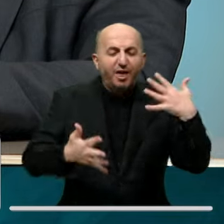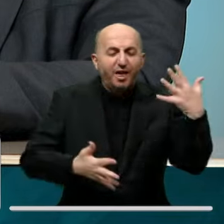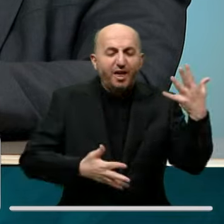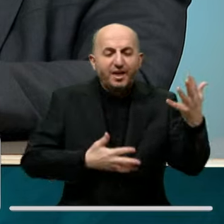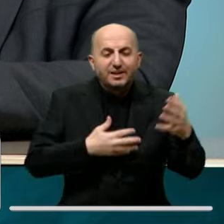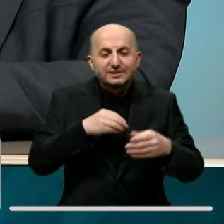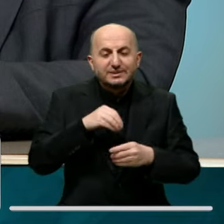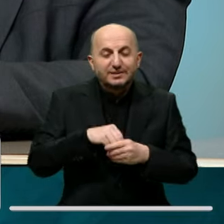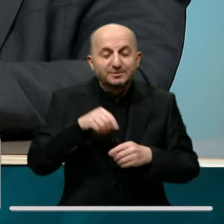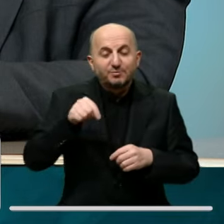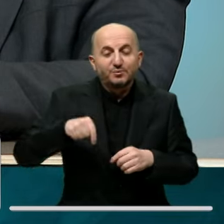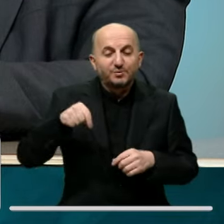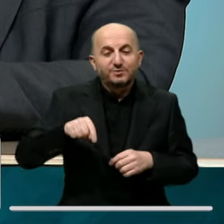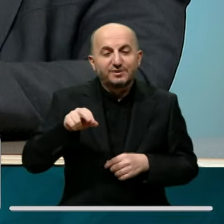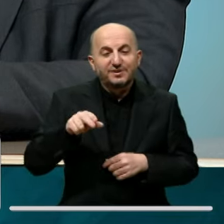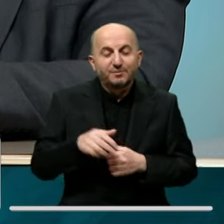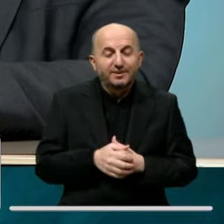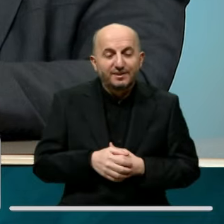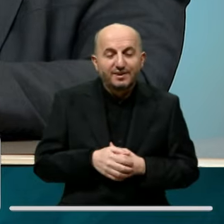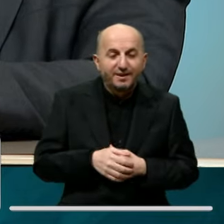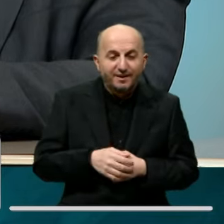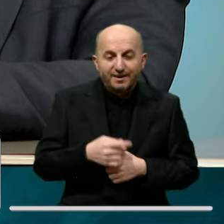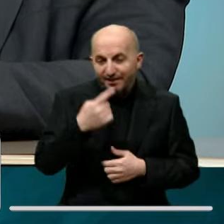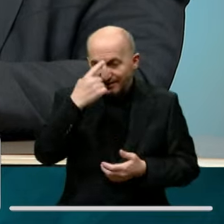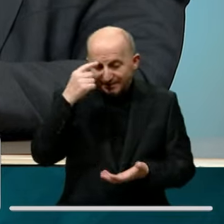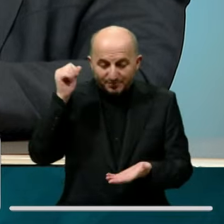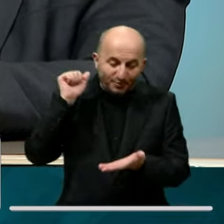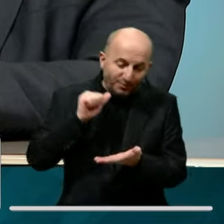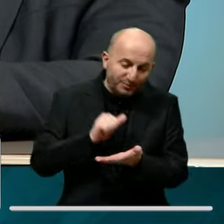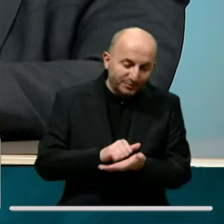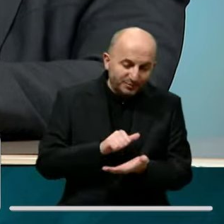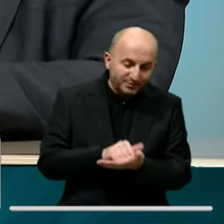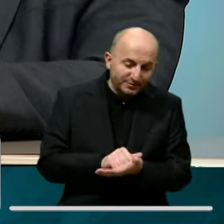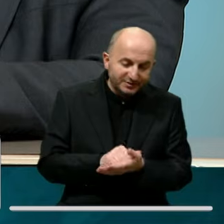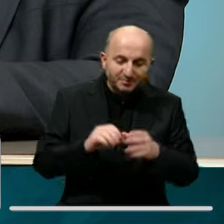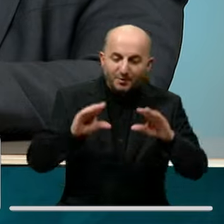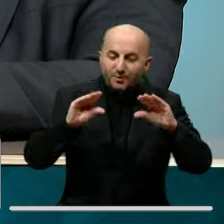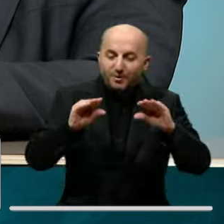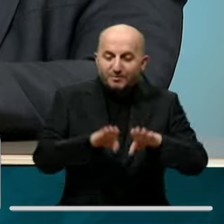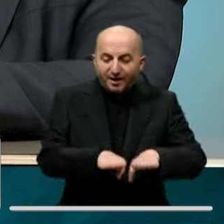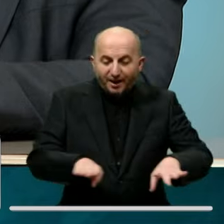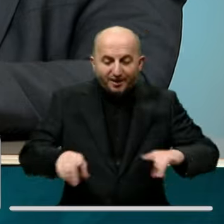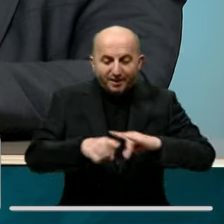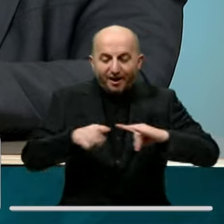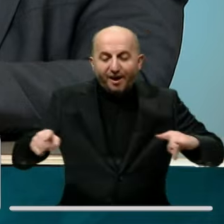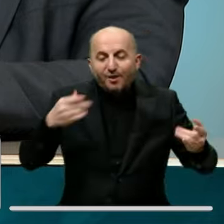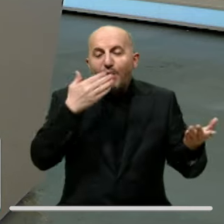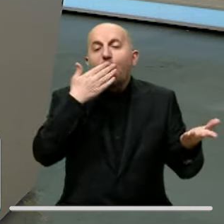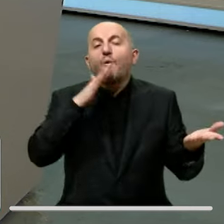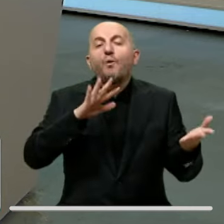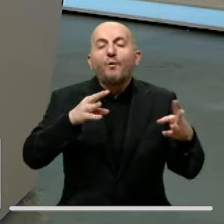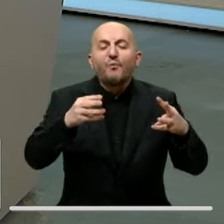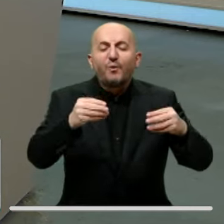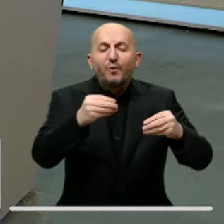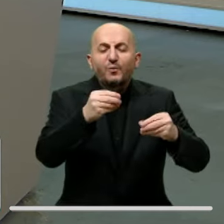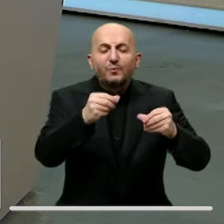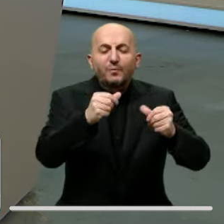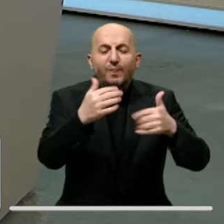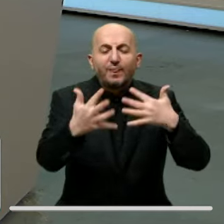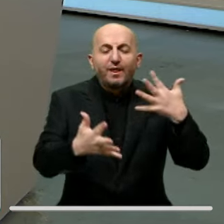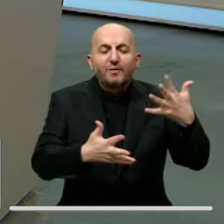Yani bugünkü gibi alnımızı koyduğumuz zaman gömülen halılar yok. Ya. Toz toprak